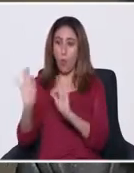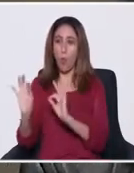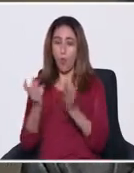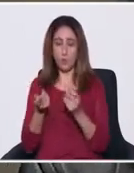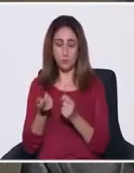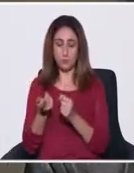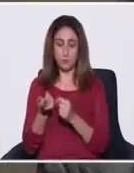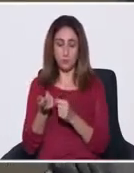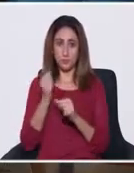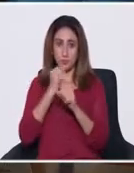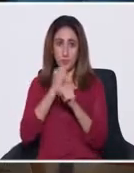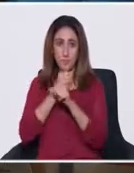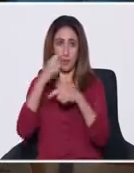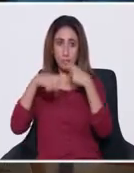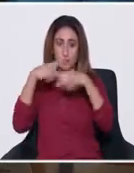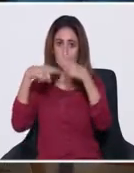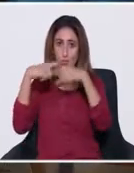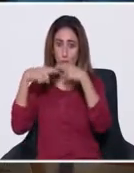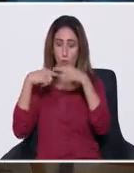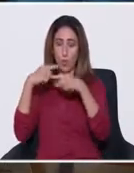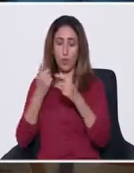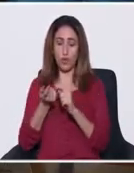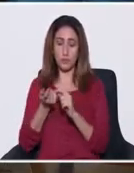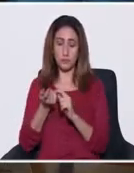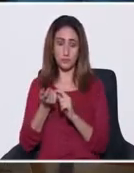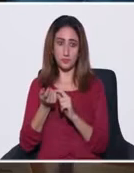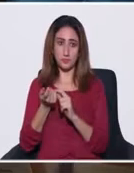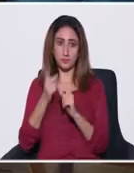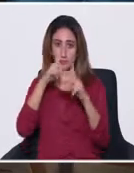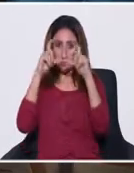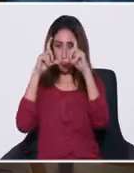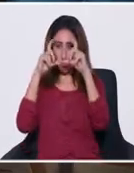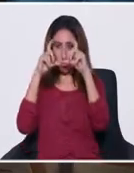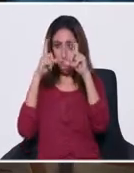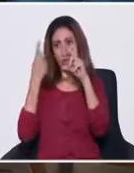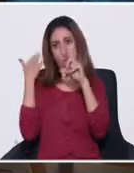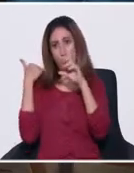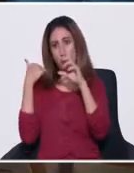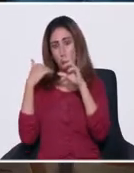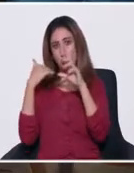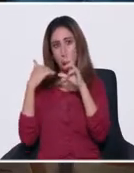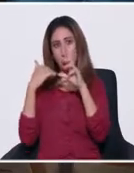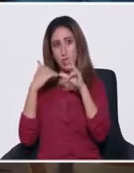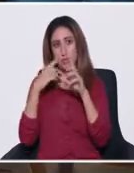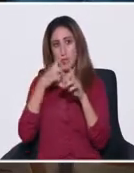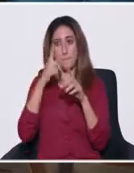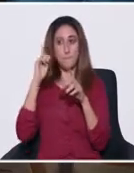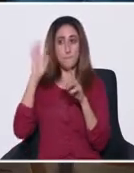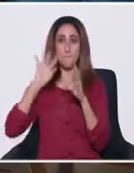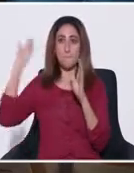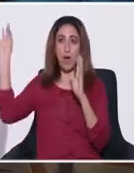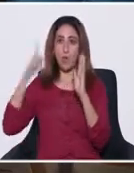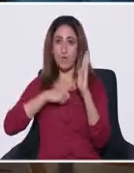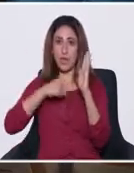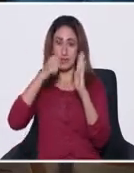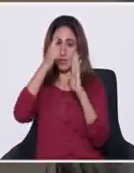هنشتغل، حتى الفوتو سيشن اللي اتعملت لهم الاولانيه اللي صورهم كريم نور اللي هو المصور اللي بيصور اشهر الاسماء في